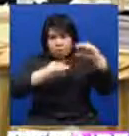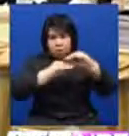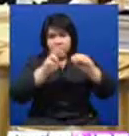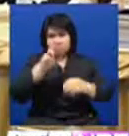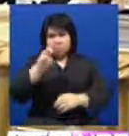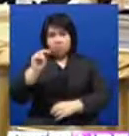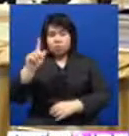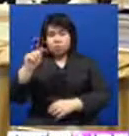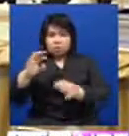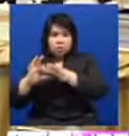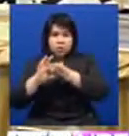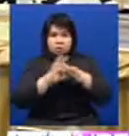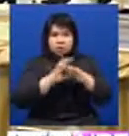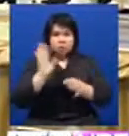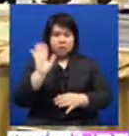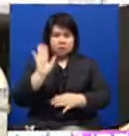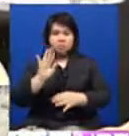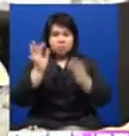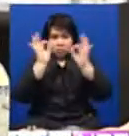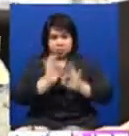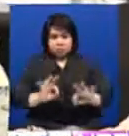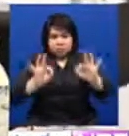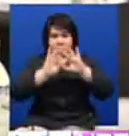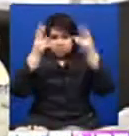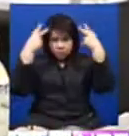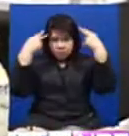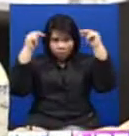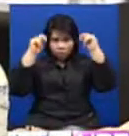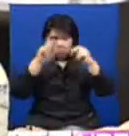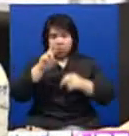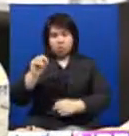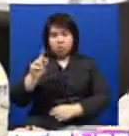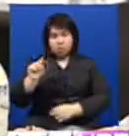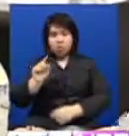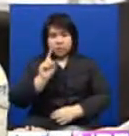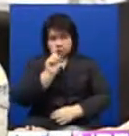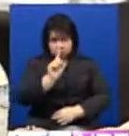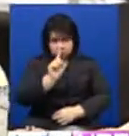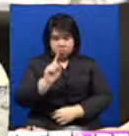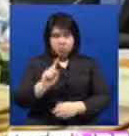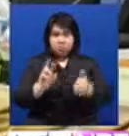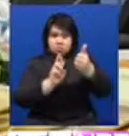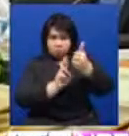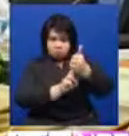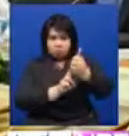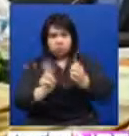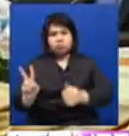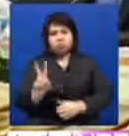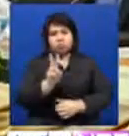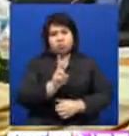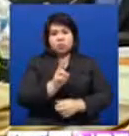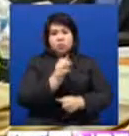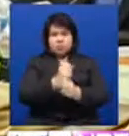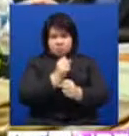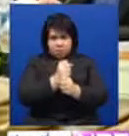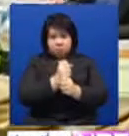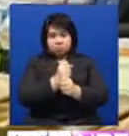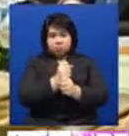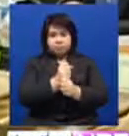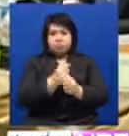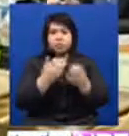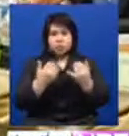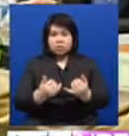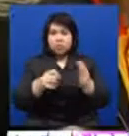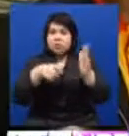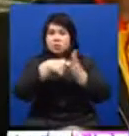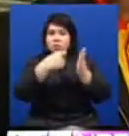ใหม่และยังกำหนดให้เลือกนายกรัฐมนตรี1คนและรองนายกรัฐมนตรี2คนขึ้นมาปฏิบัติหน้าที่ทั้งนี้นะครับได้ระบุส